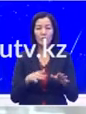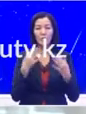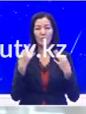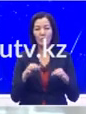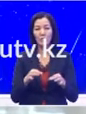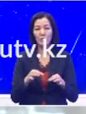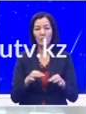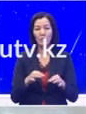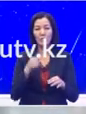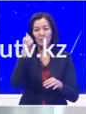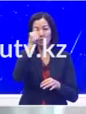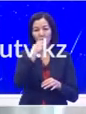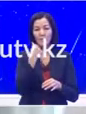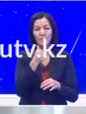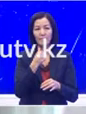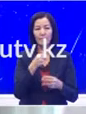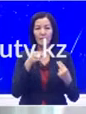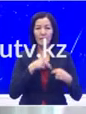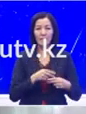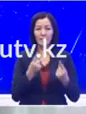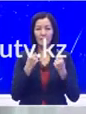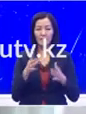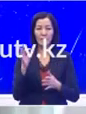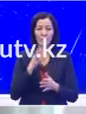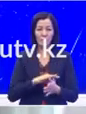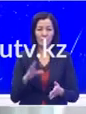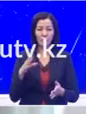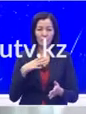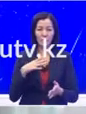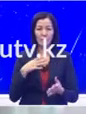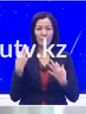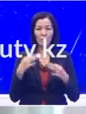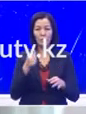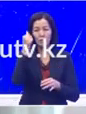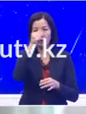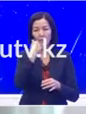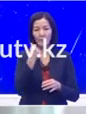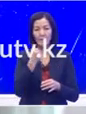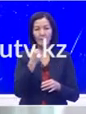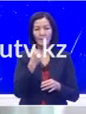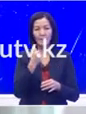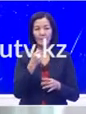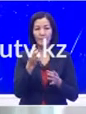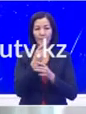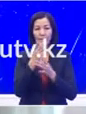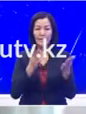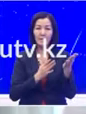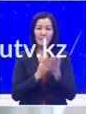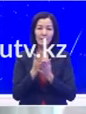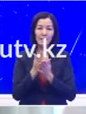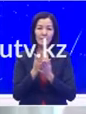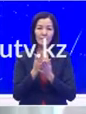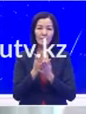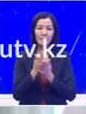тәуелсіздік жылдары еңбек сіңірген, тәуелсіздік жылдары осы мәдениет саласында